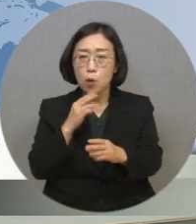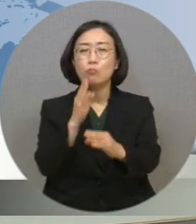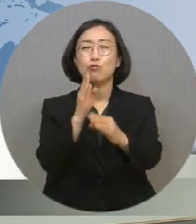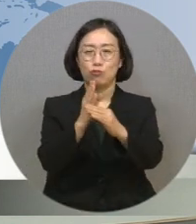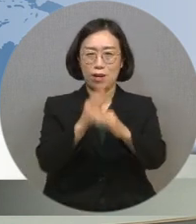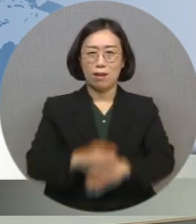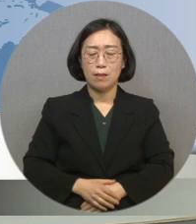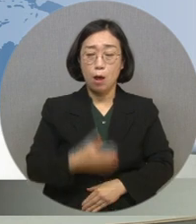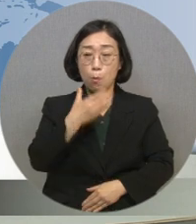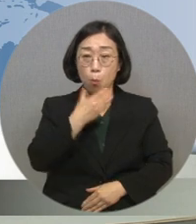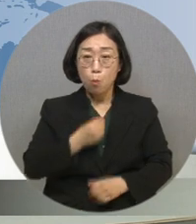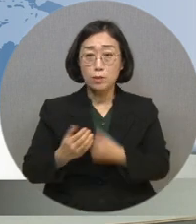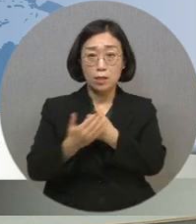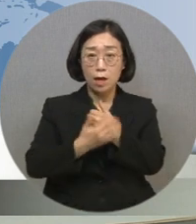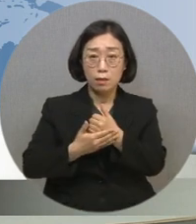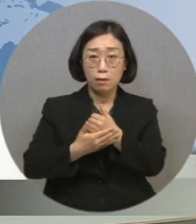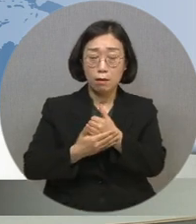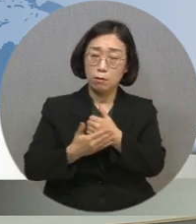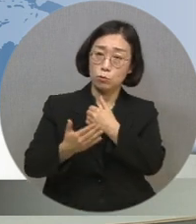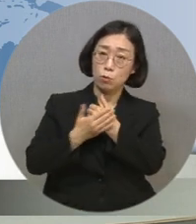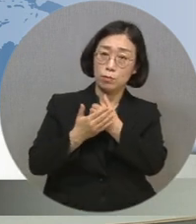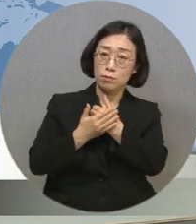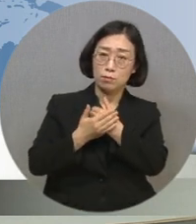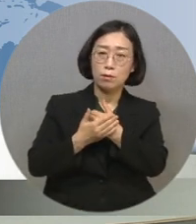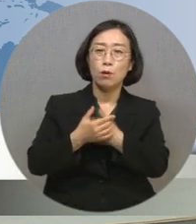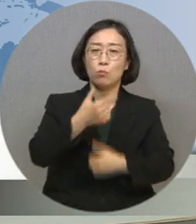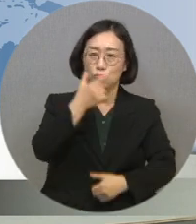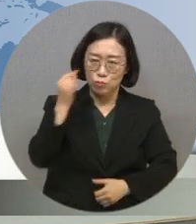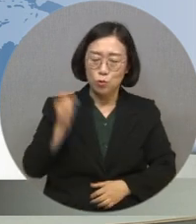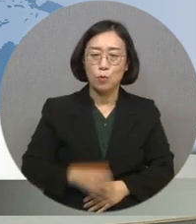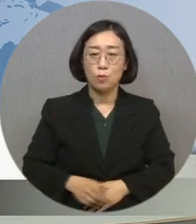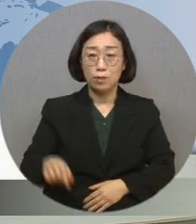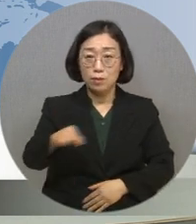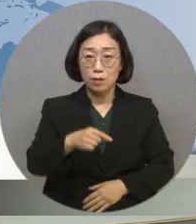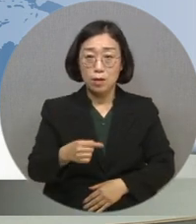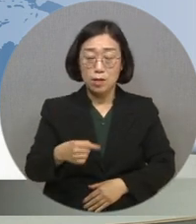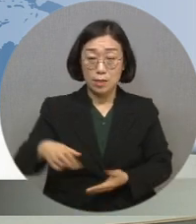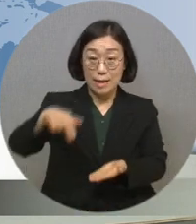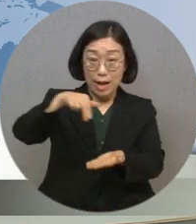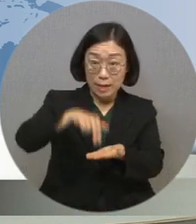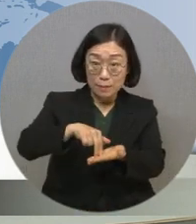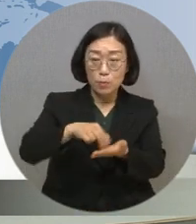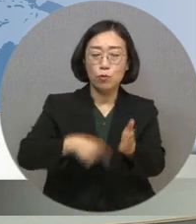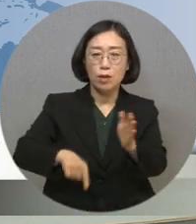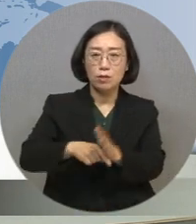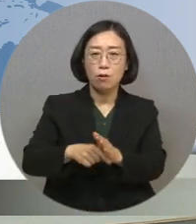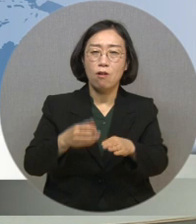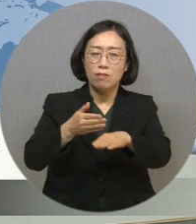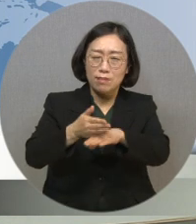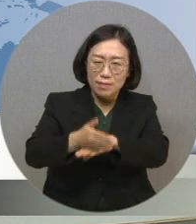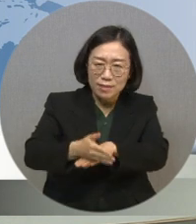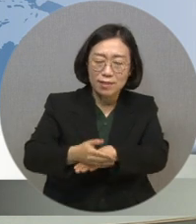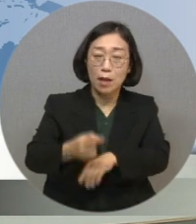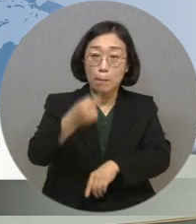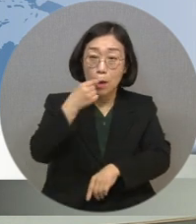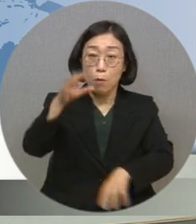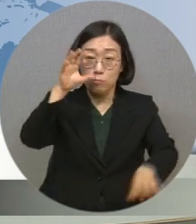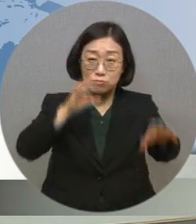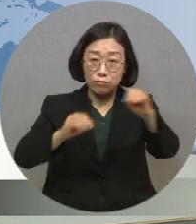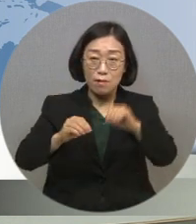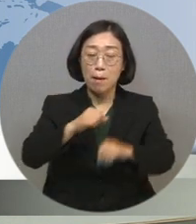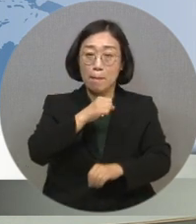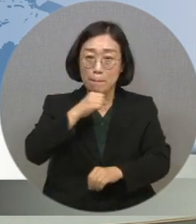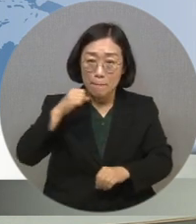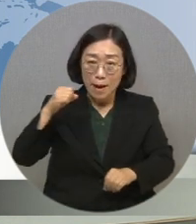복지 서비스를 제공받는 데 있어 어려움이 있는데요. 경제적 자립을 위해 느리지만 천천히 세상에서 가장 맛있는